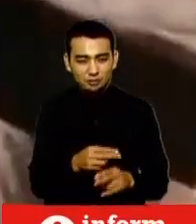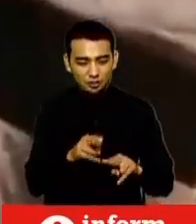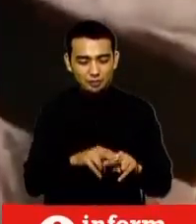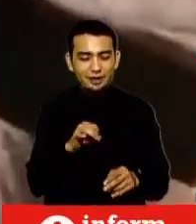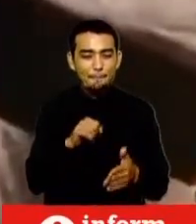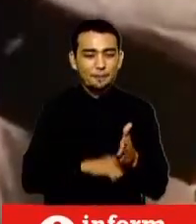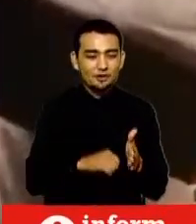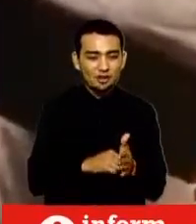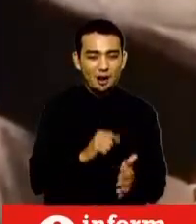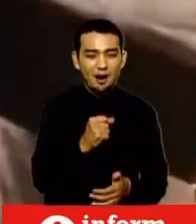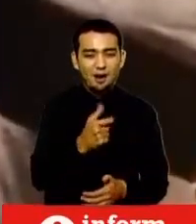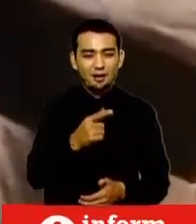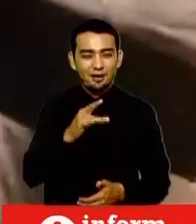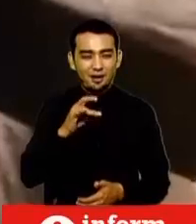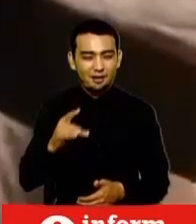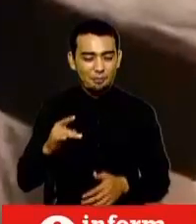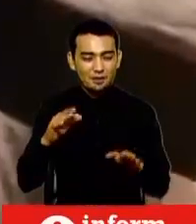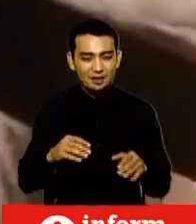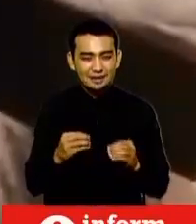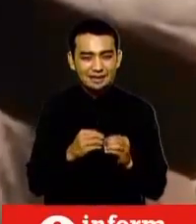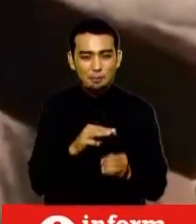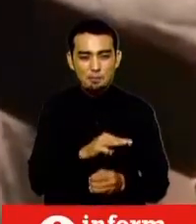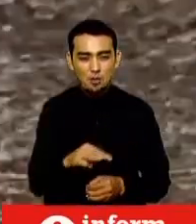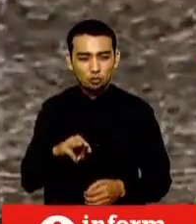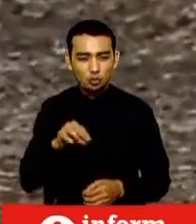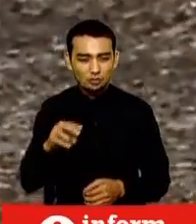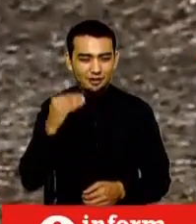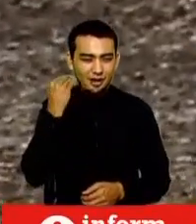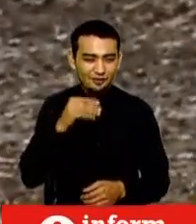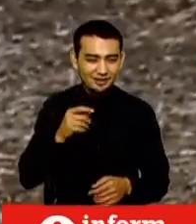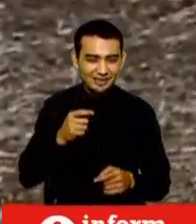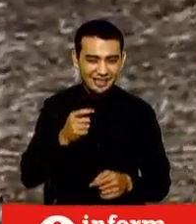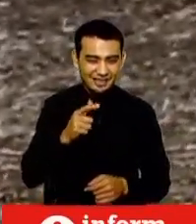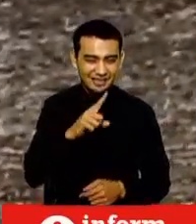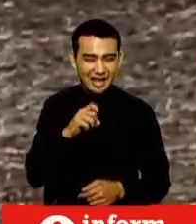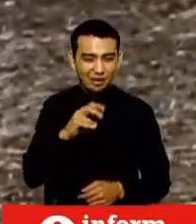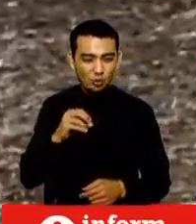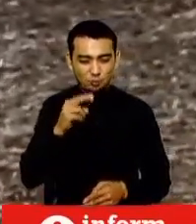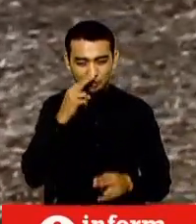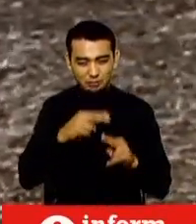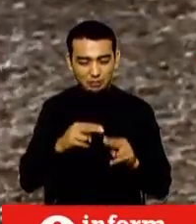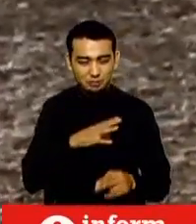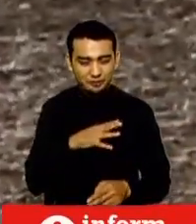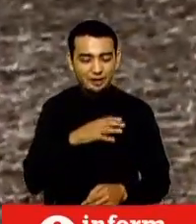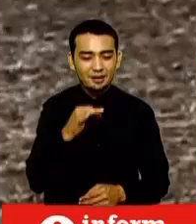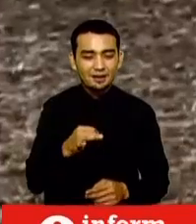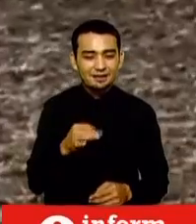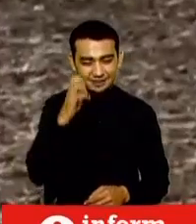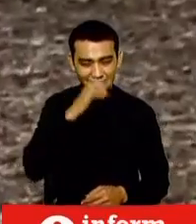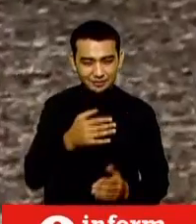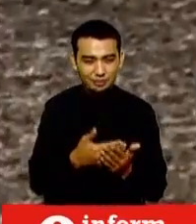аграрии ежегодно теряют около 10 миллионов тонн высококачественного зерна. Объем внесения удобрений в стране составляет